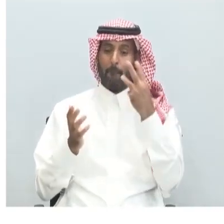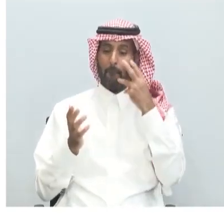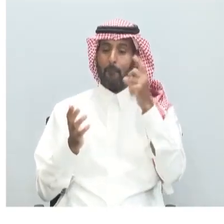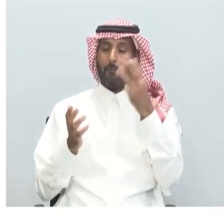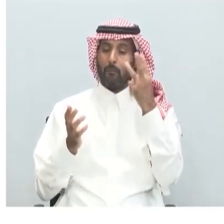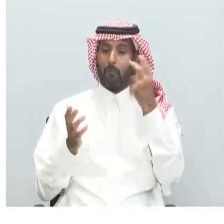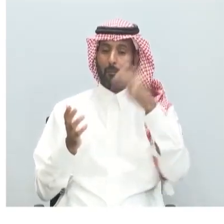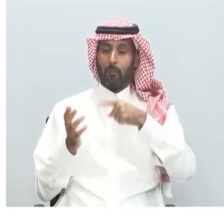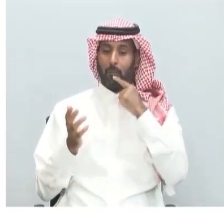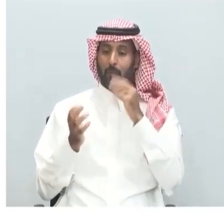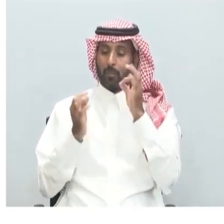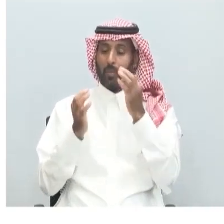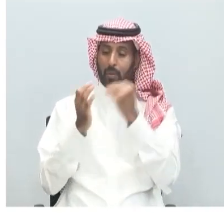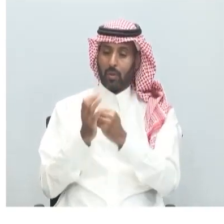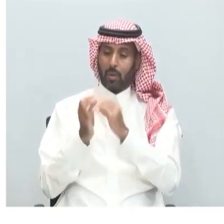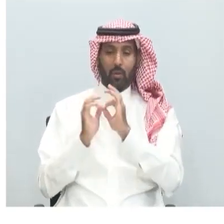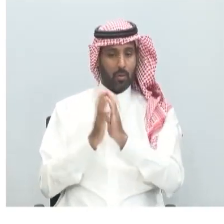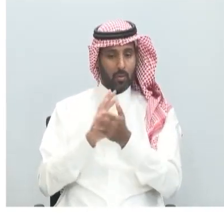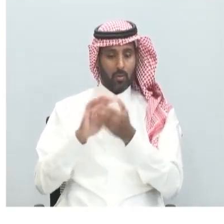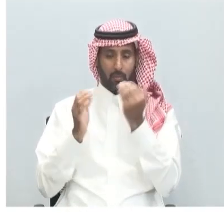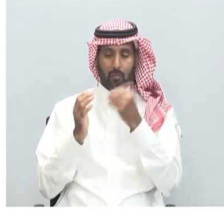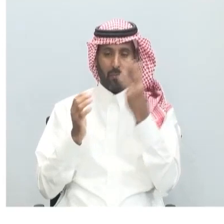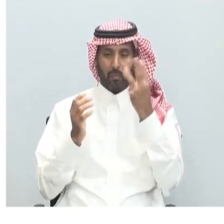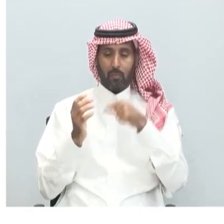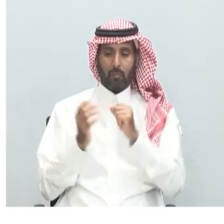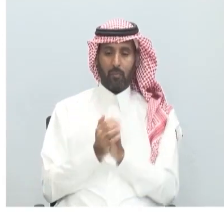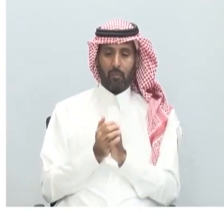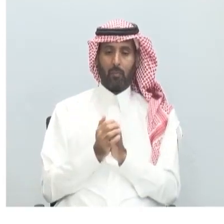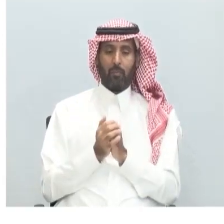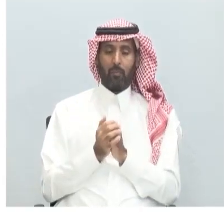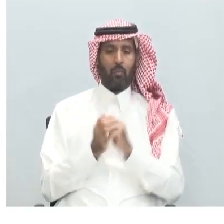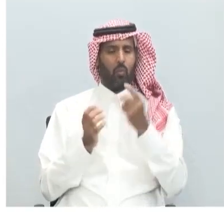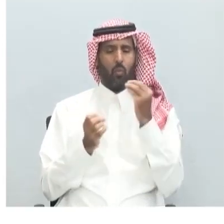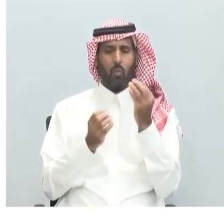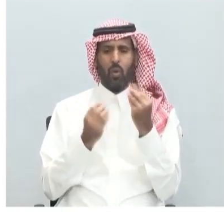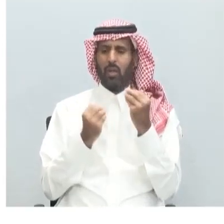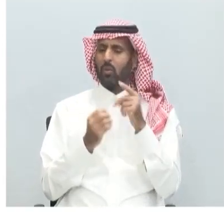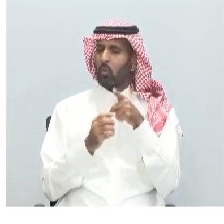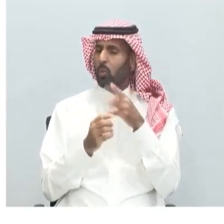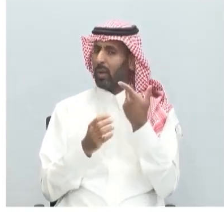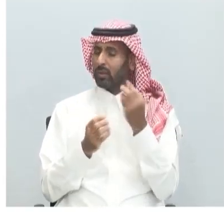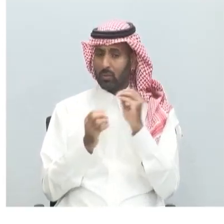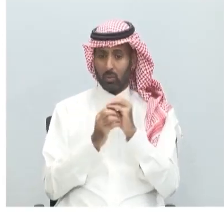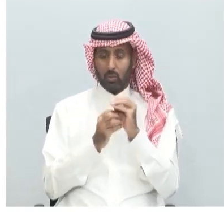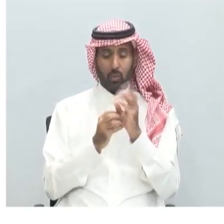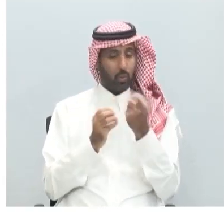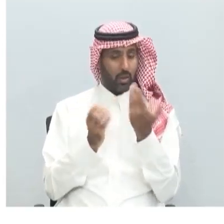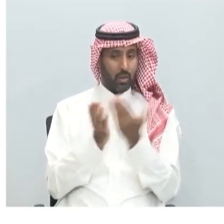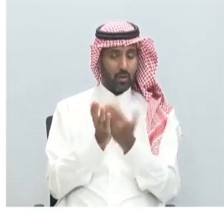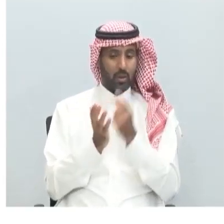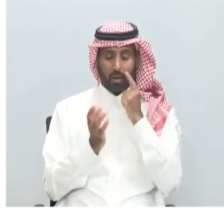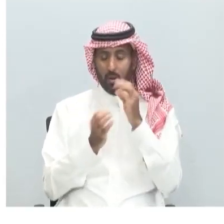13 حتى ننتهي من التوزيع اذا ماذا تعلمنا اليوم تعلمنا التوزيع الالكتروني في الحاله